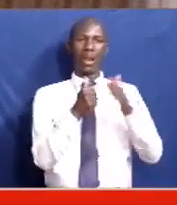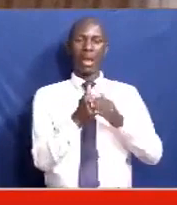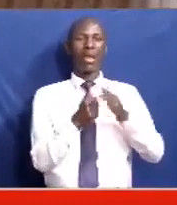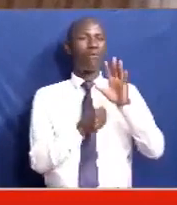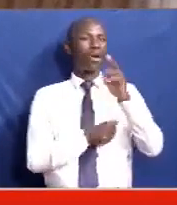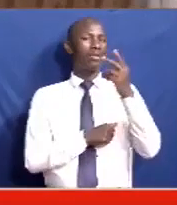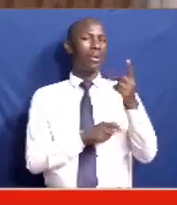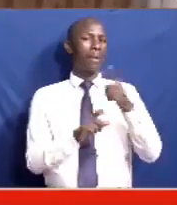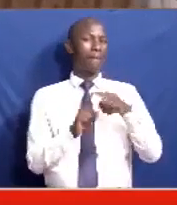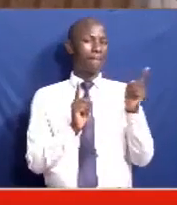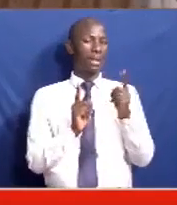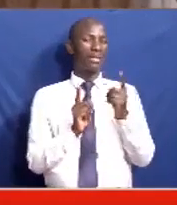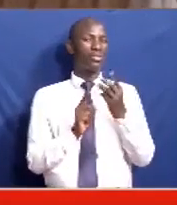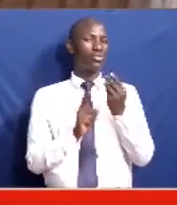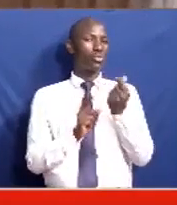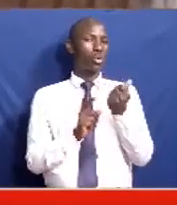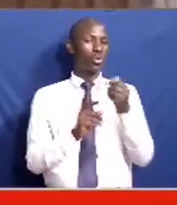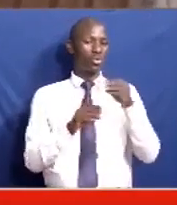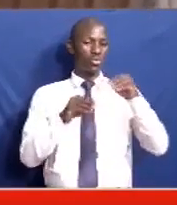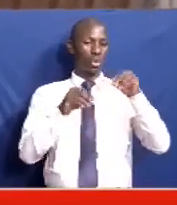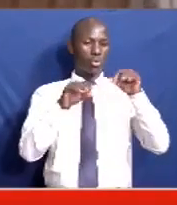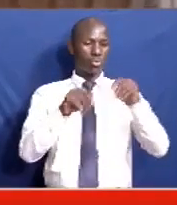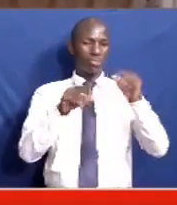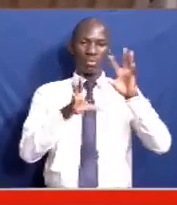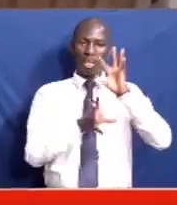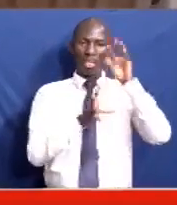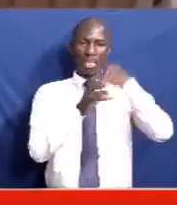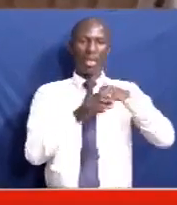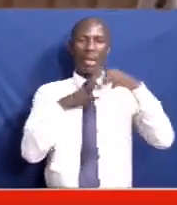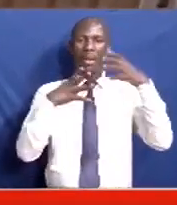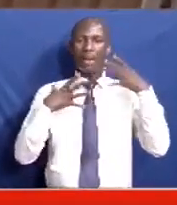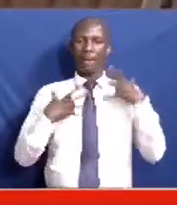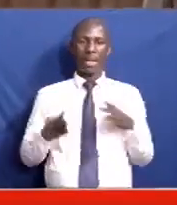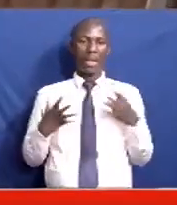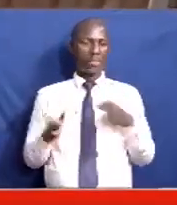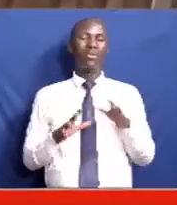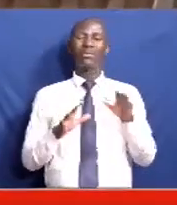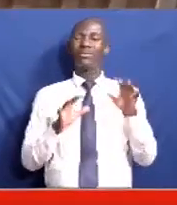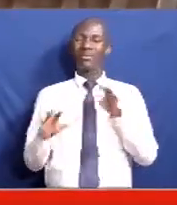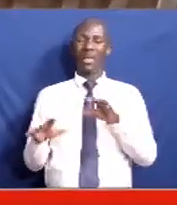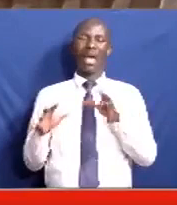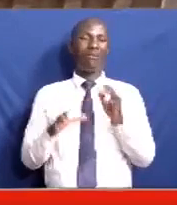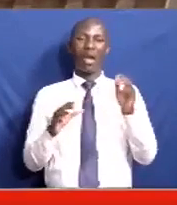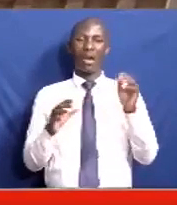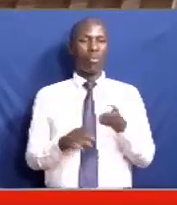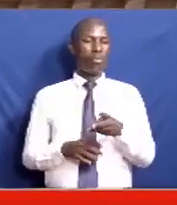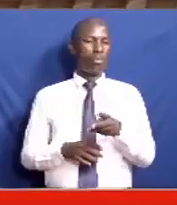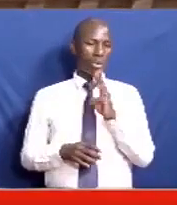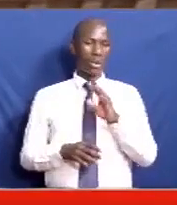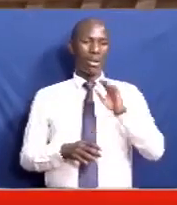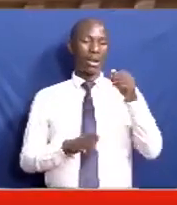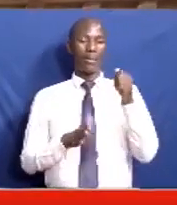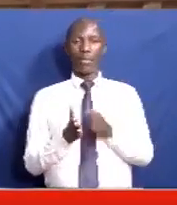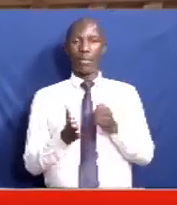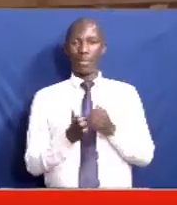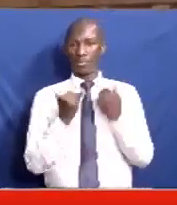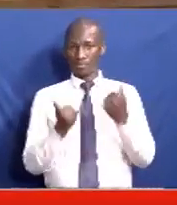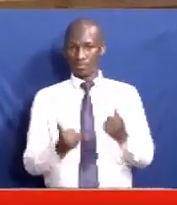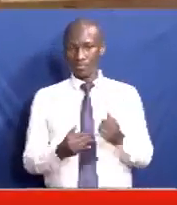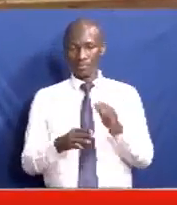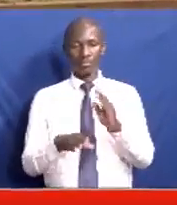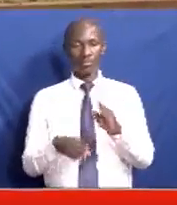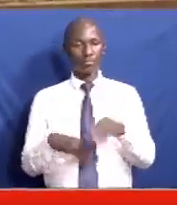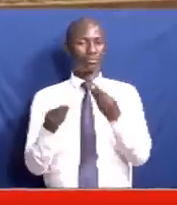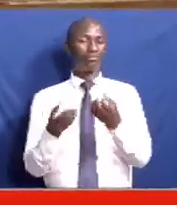ende wali ndone mudanga na kutia Enenthi mandukuma unyamaone munene wa Kiwu. Kaunti ya Makueni ni emini takunenga